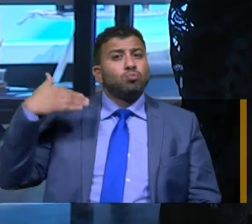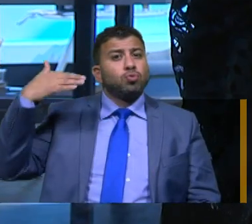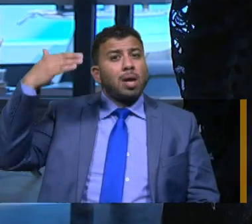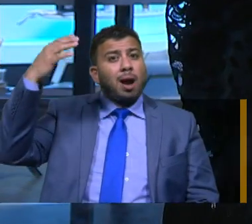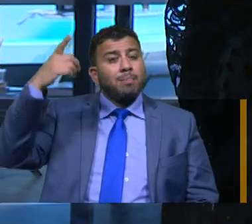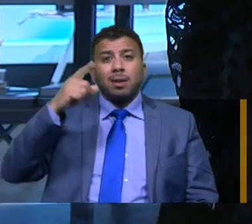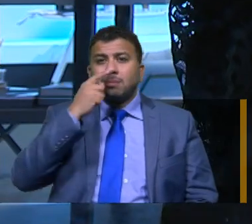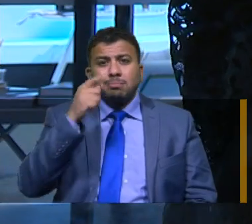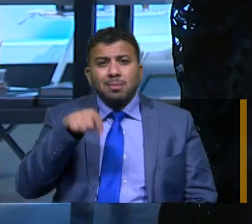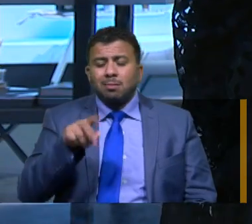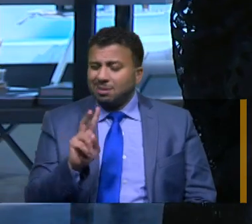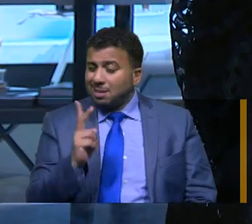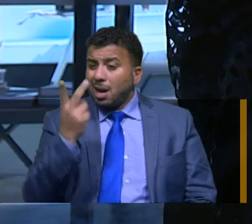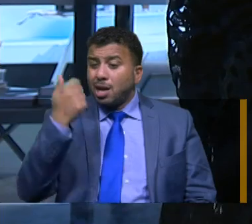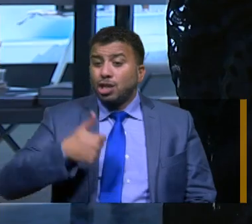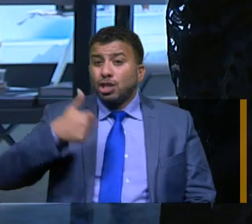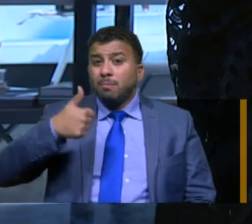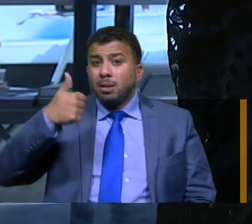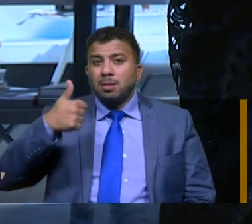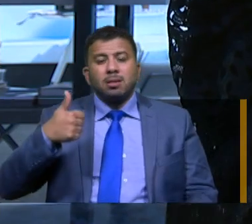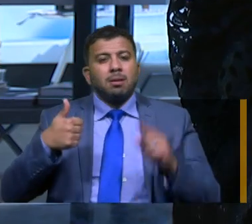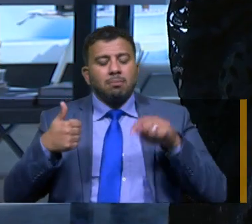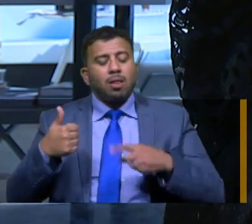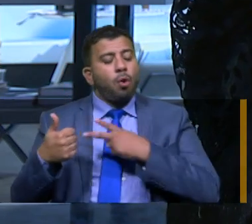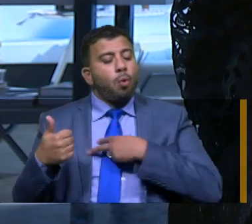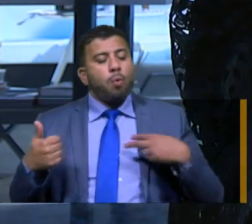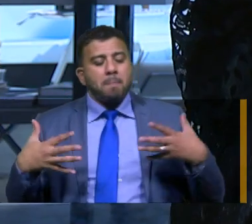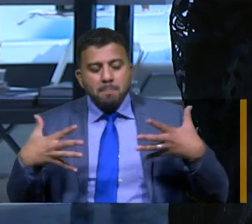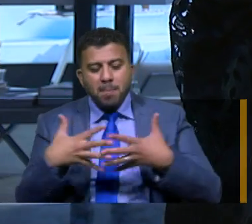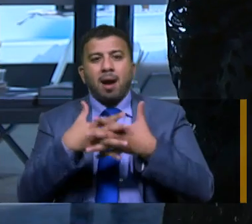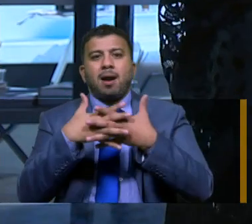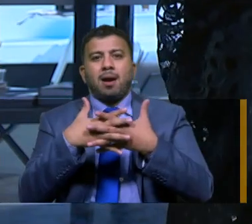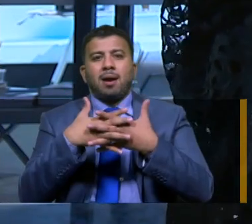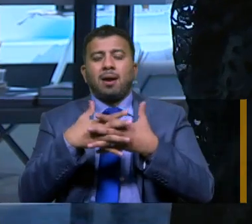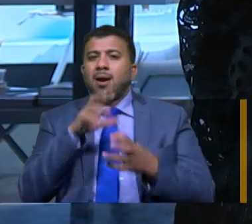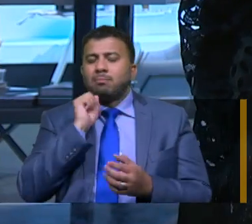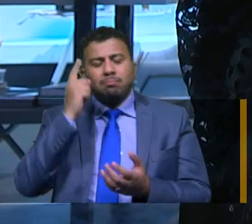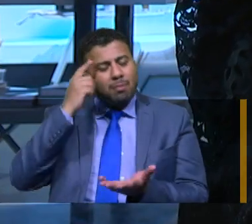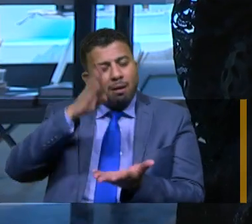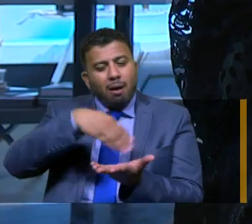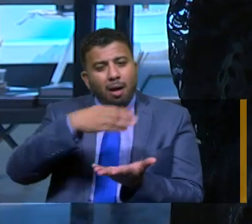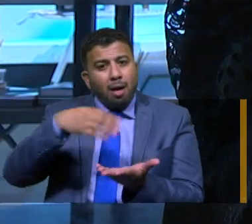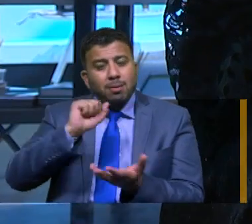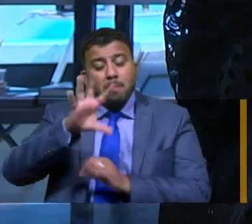يحمل معه أي تغير إيجابي من دون إشراك الحكومات لجمهورها في رسم خططها